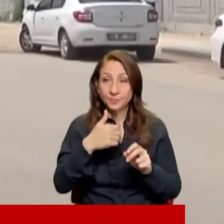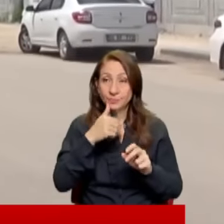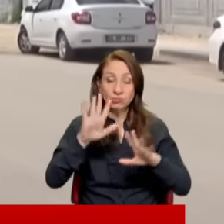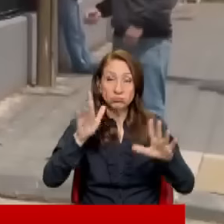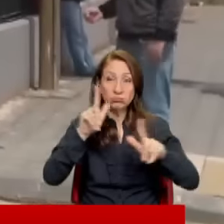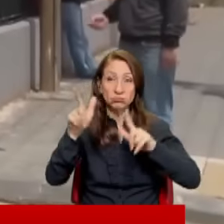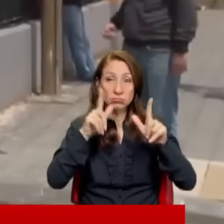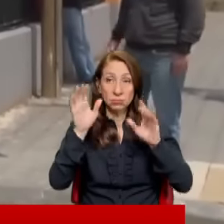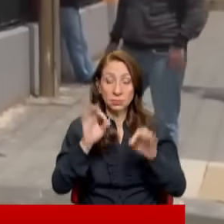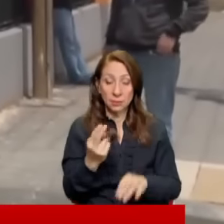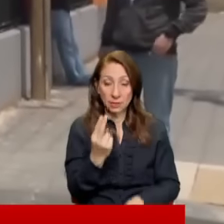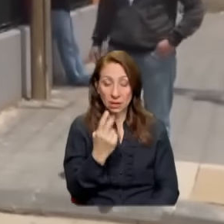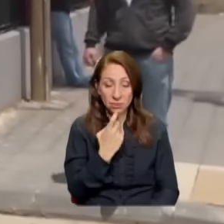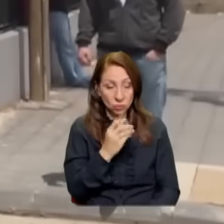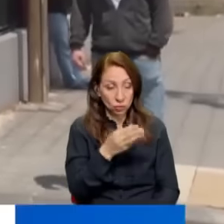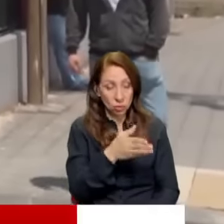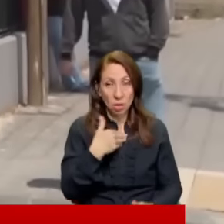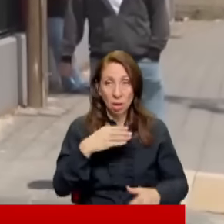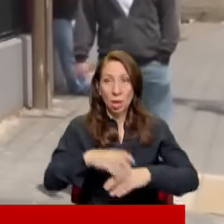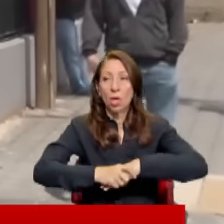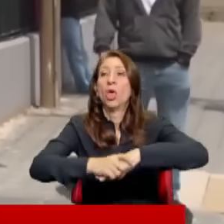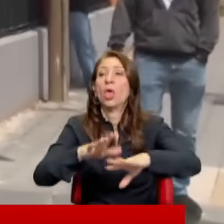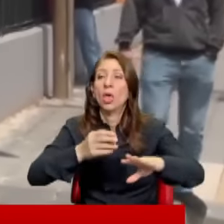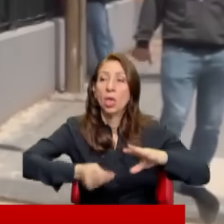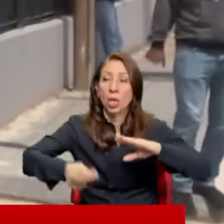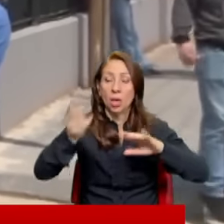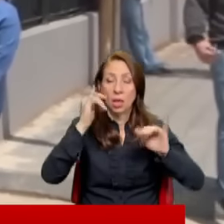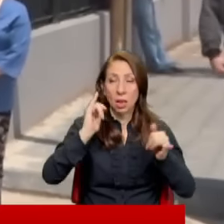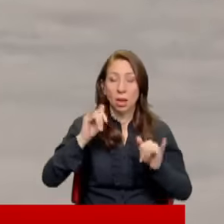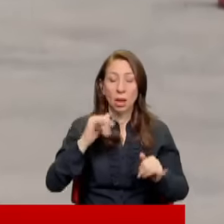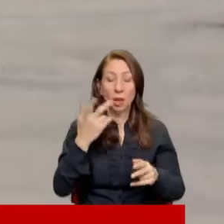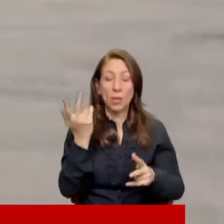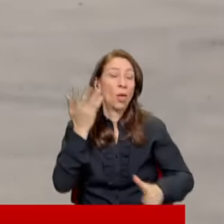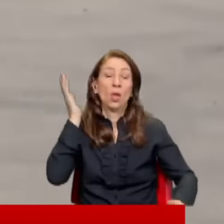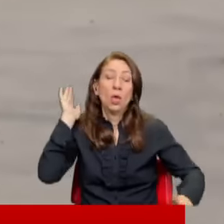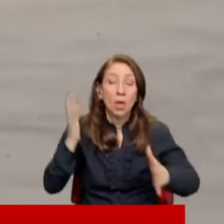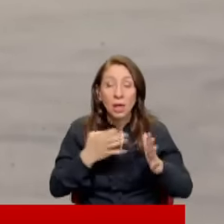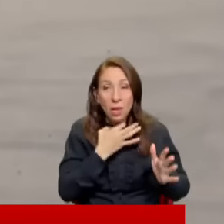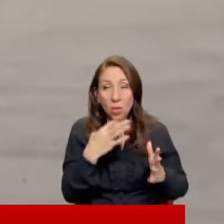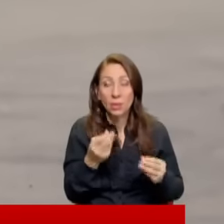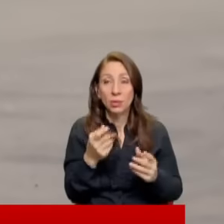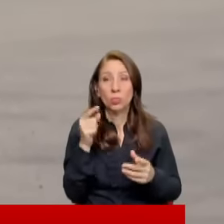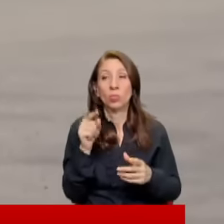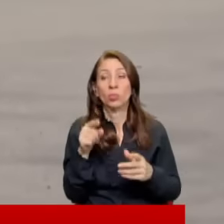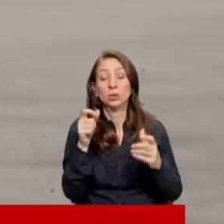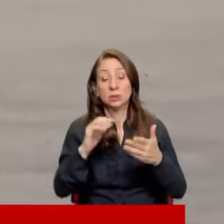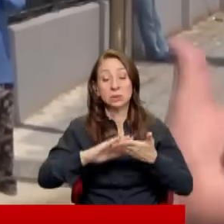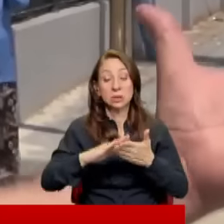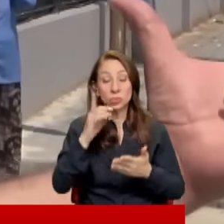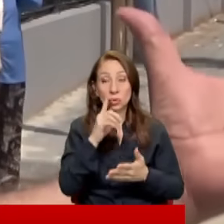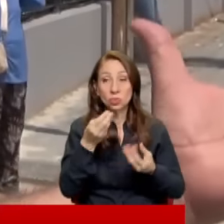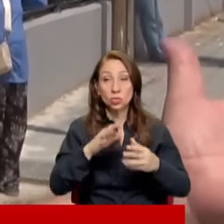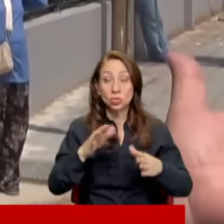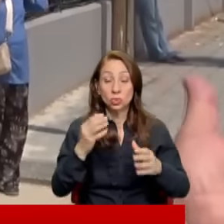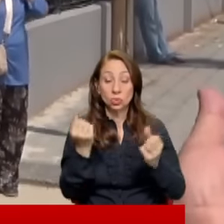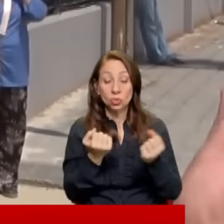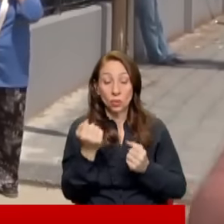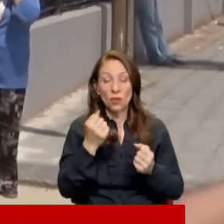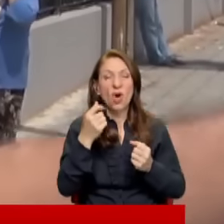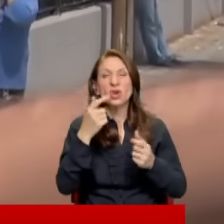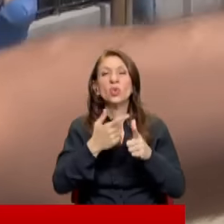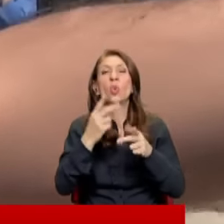ayaklandırdı 7 yaşındaki çocuk elinden birden fırlayan ani şey yapabilir ama bura tırlardan dolayı sürücü kurslarının